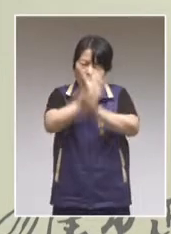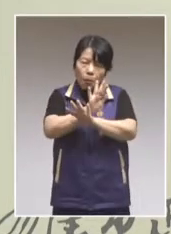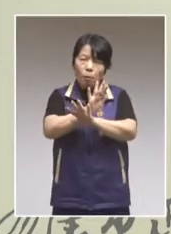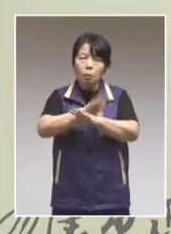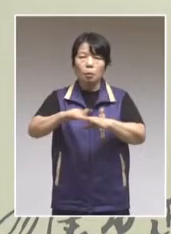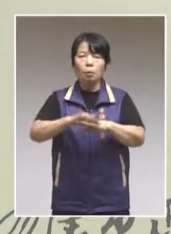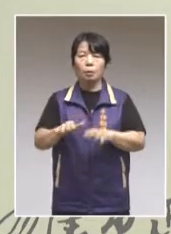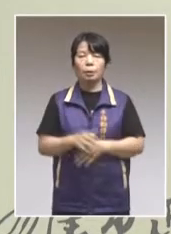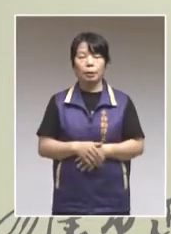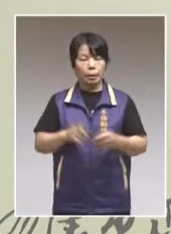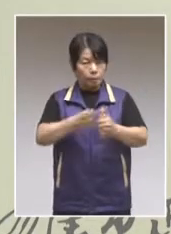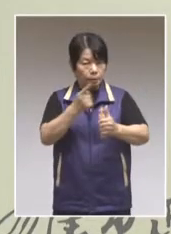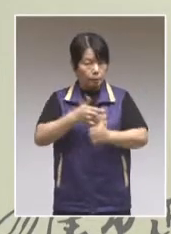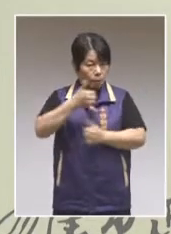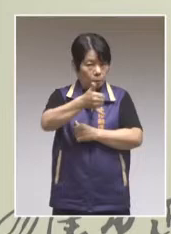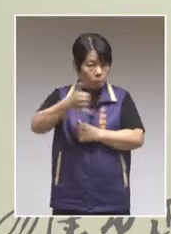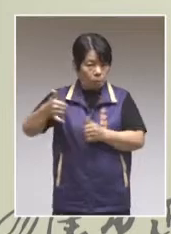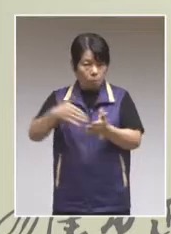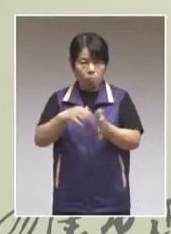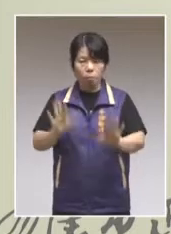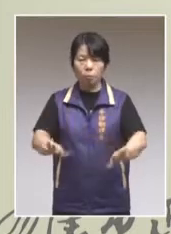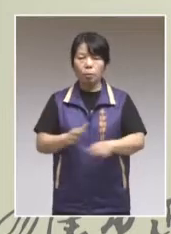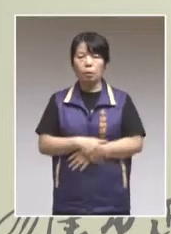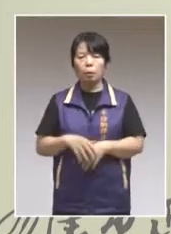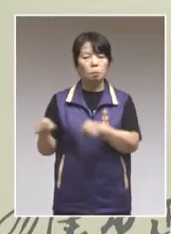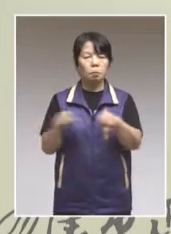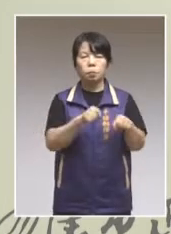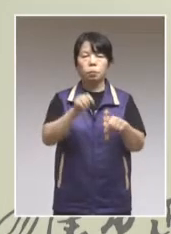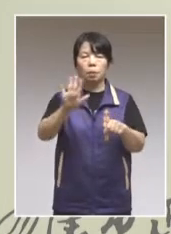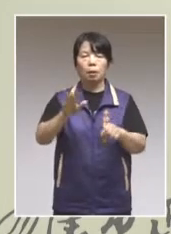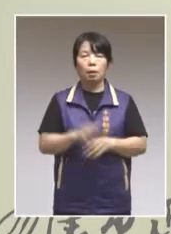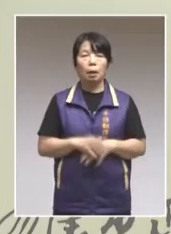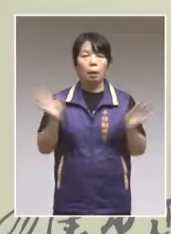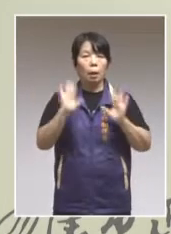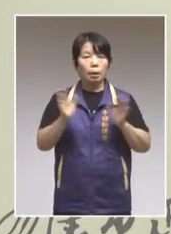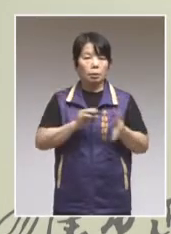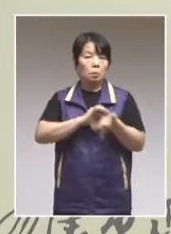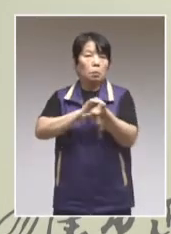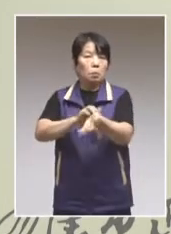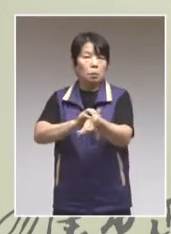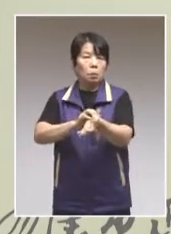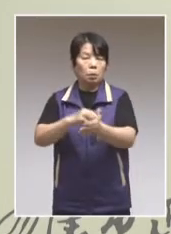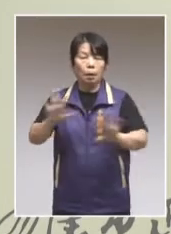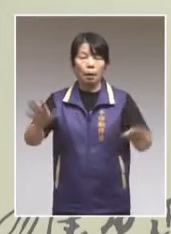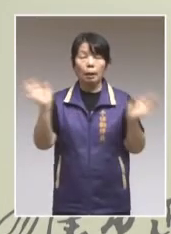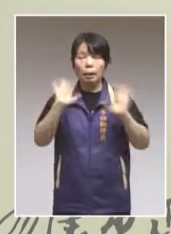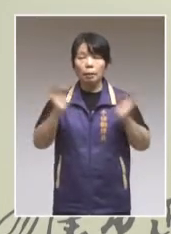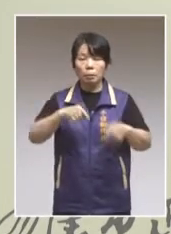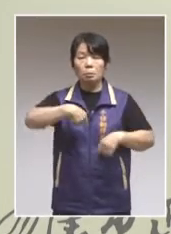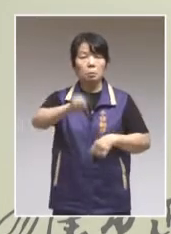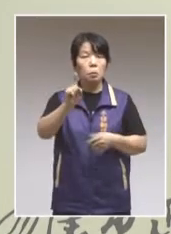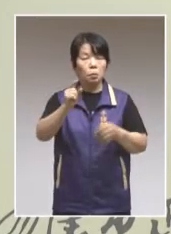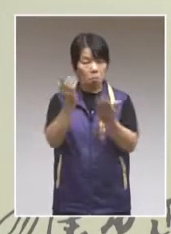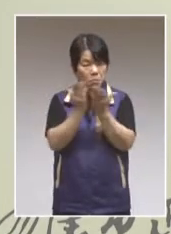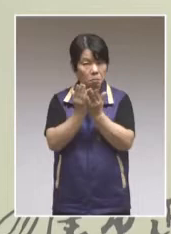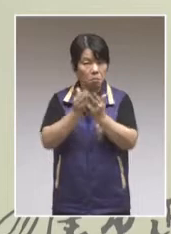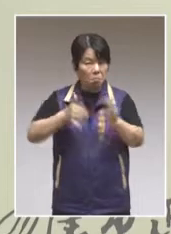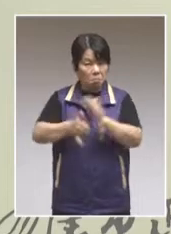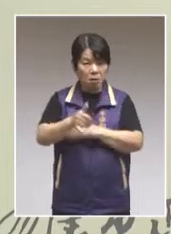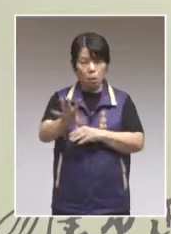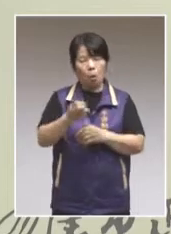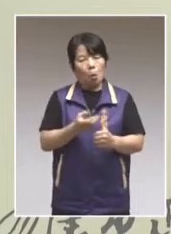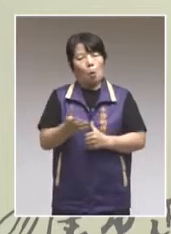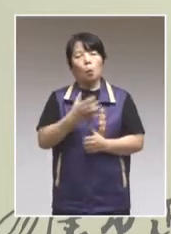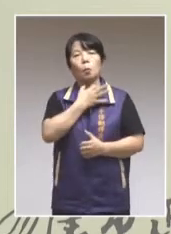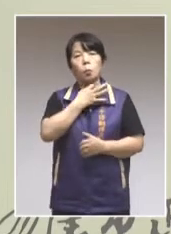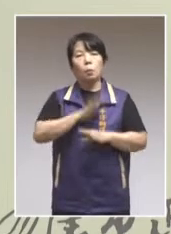是先联系会比你隔天把小朋友送到这个学校的时候的风险要来得低，所以这